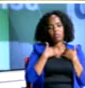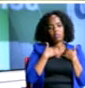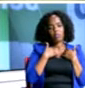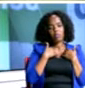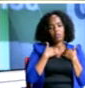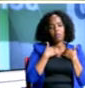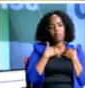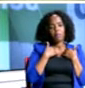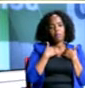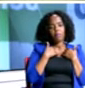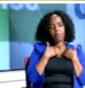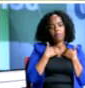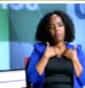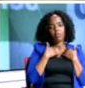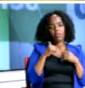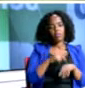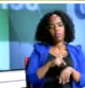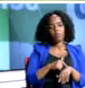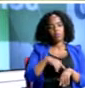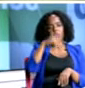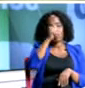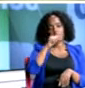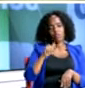necura. Ero kilen